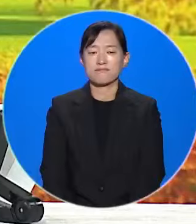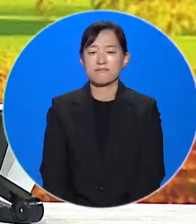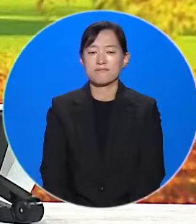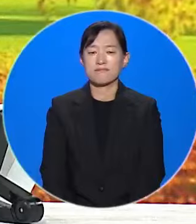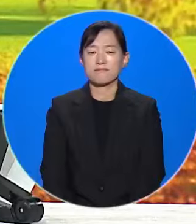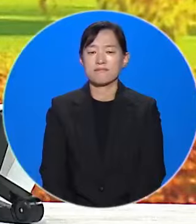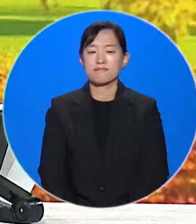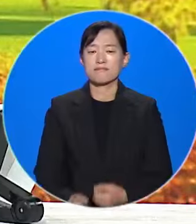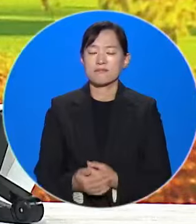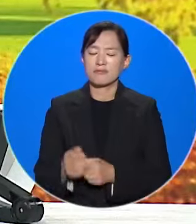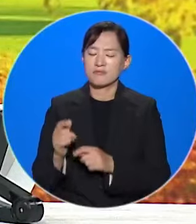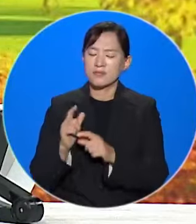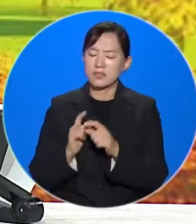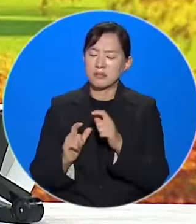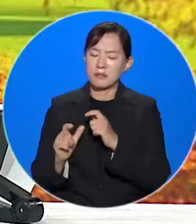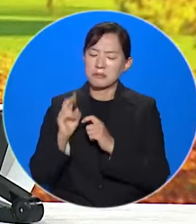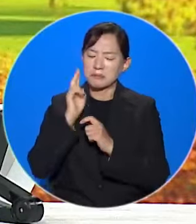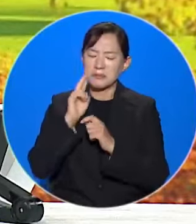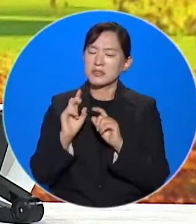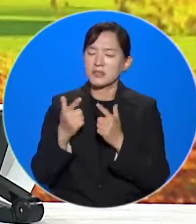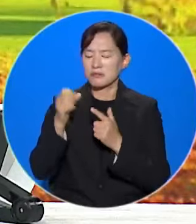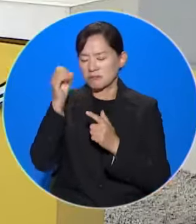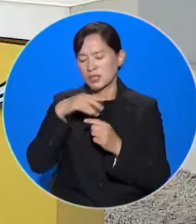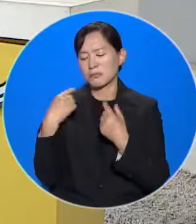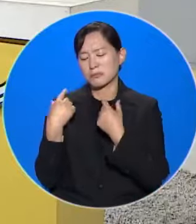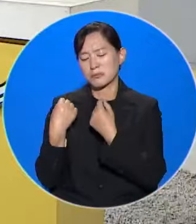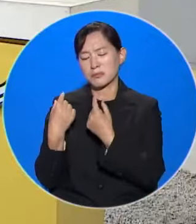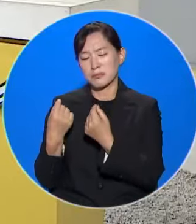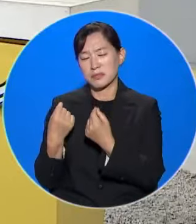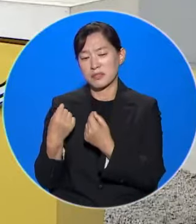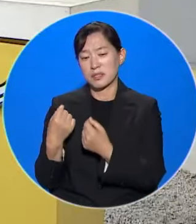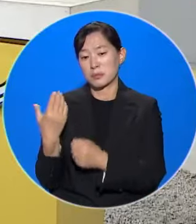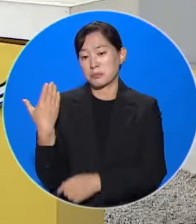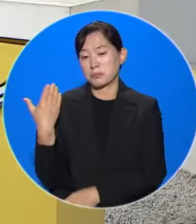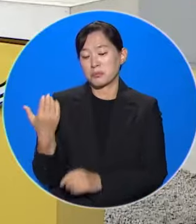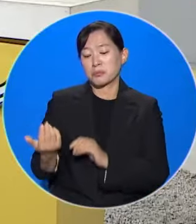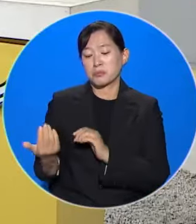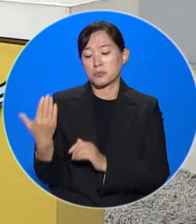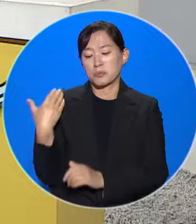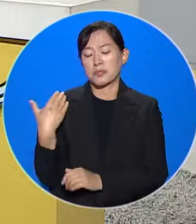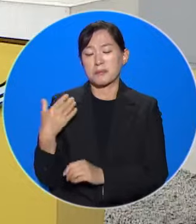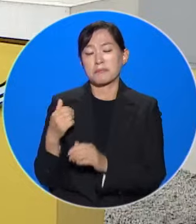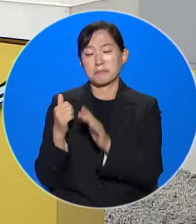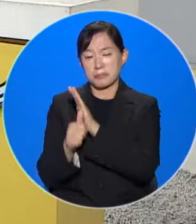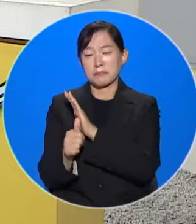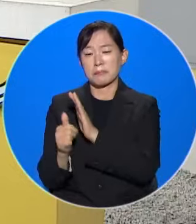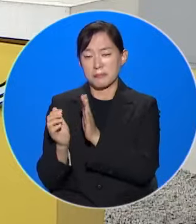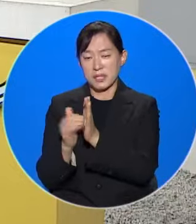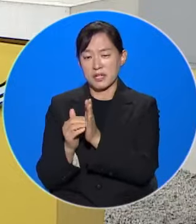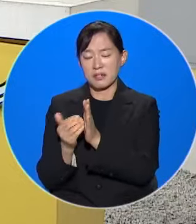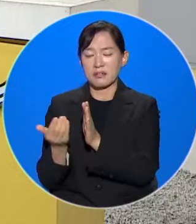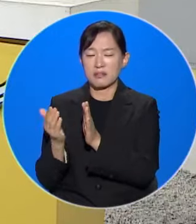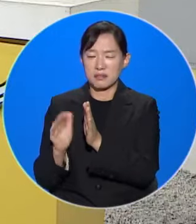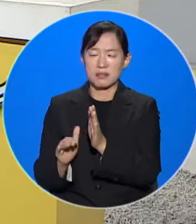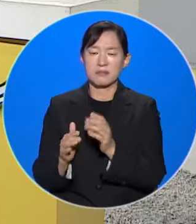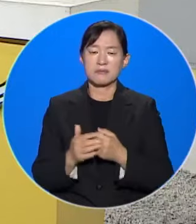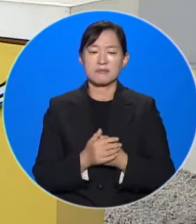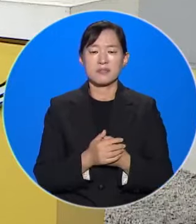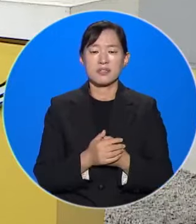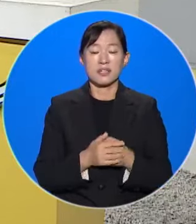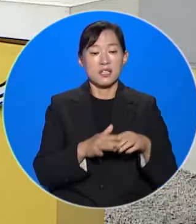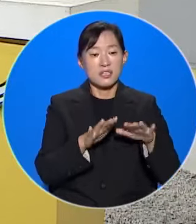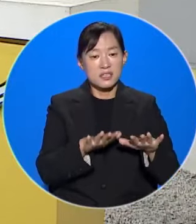더 나빠지지도 않고 좋아지지도 않고 그러거든요. 아까 네. 면회 갔다 왔거든요. 네네. 일단은 그냥